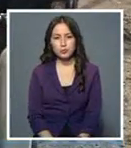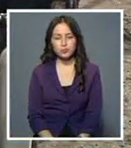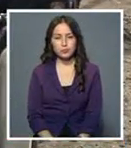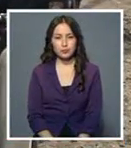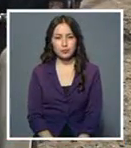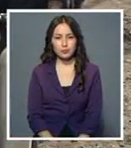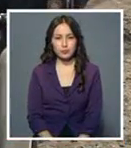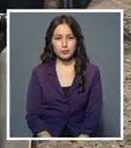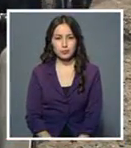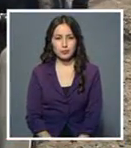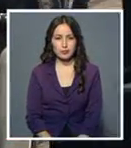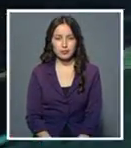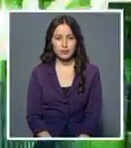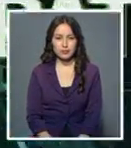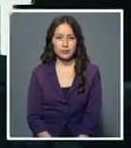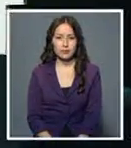ұлттық арнасы, Қостанай.